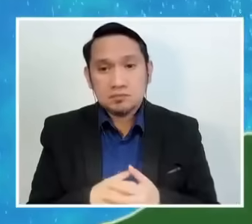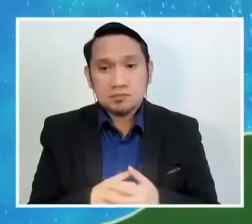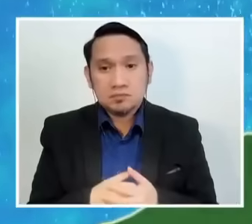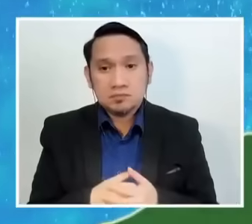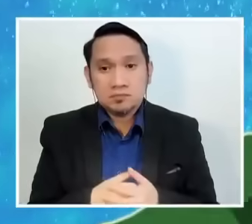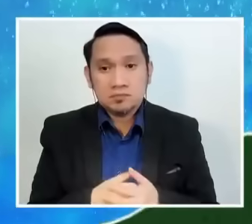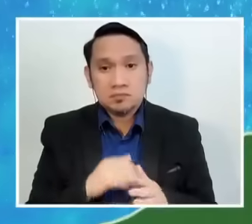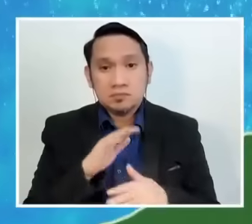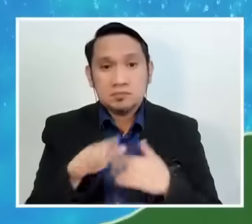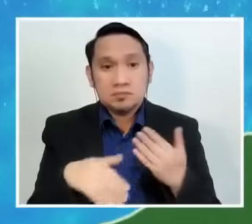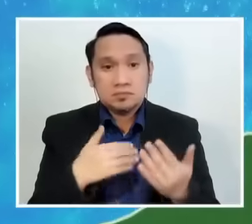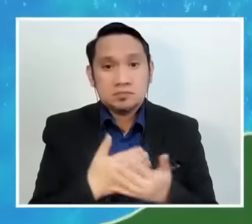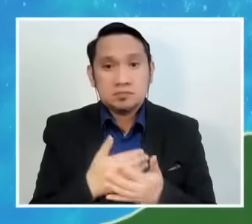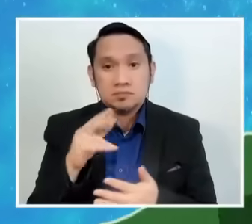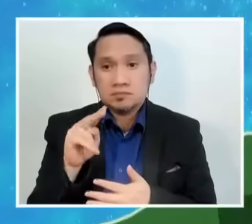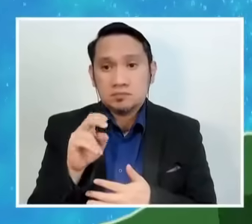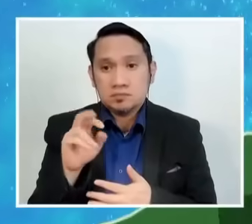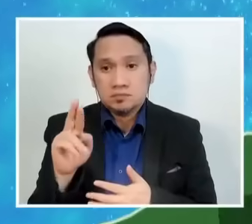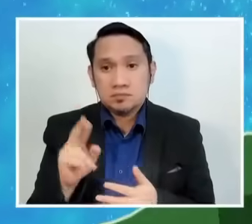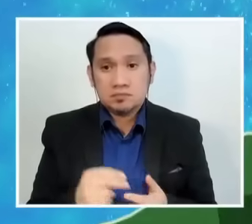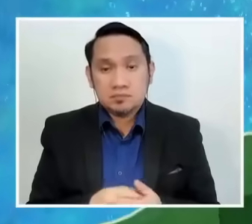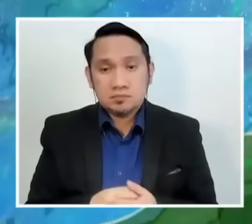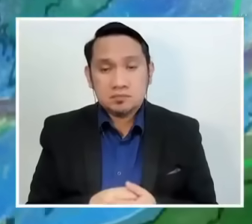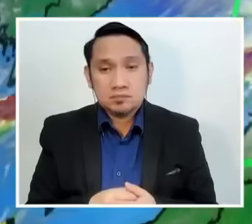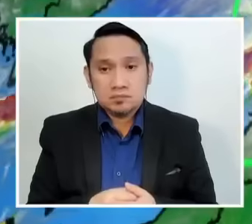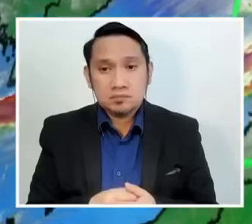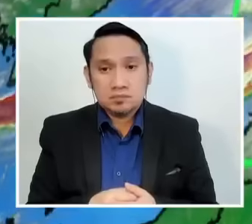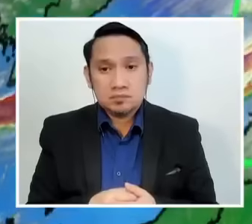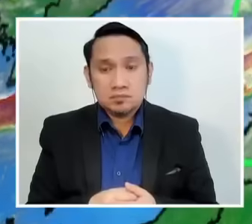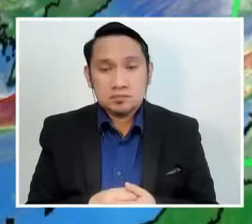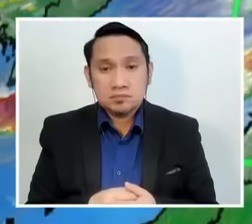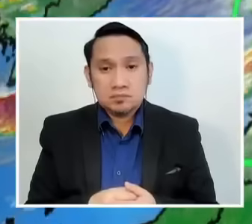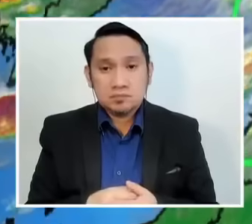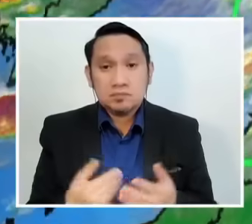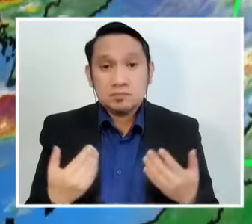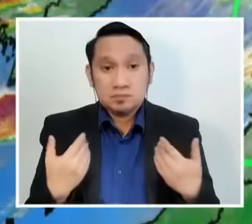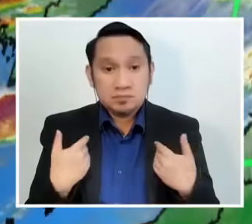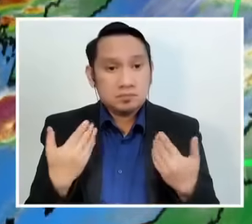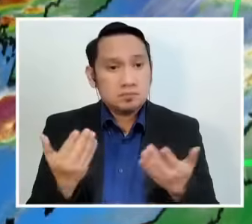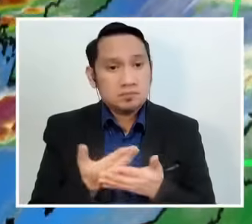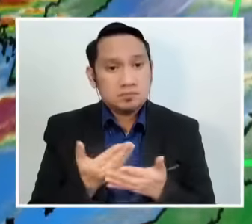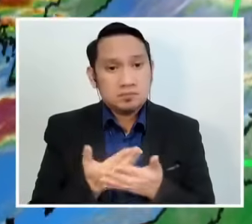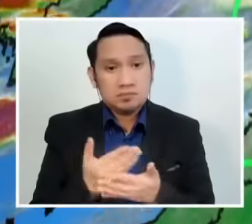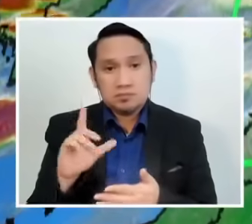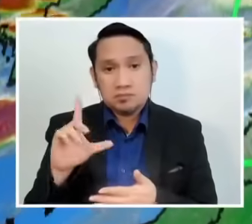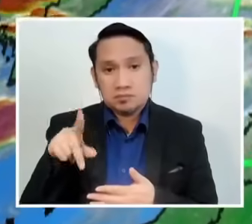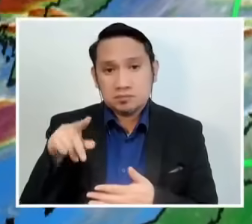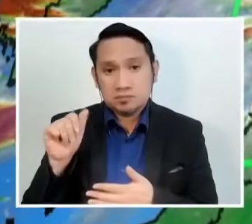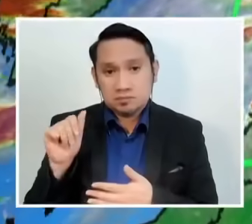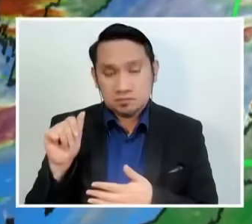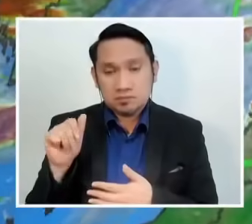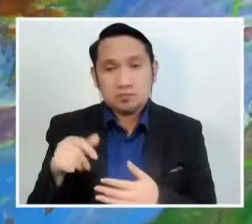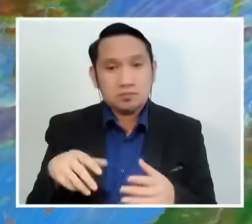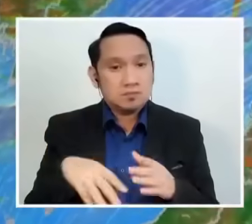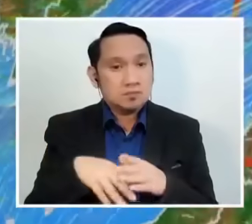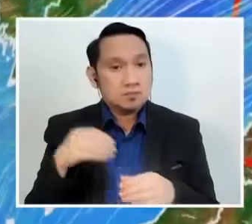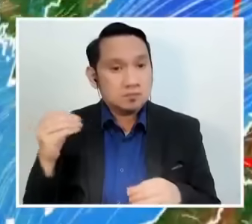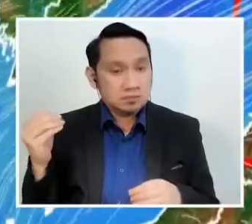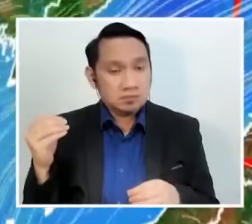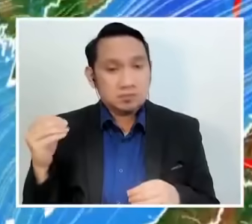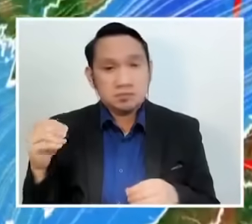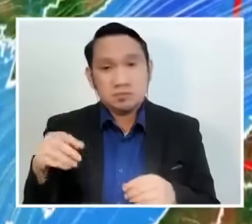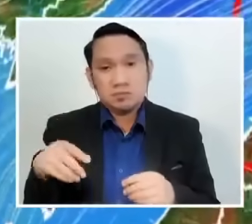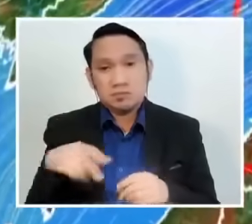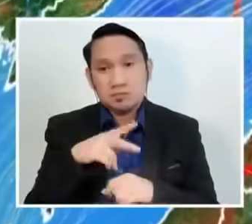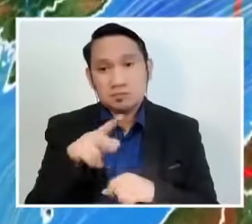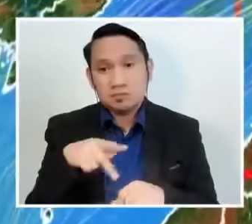halos buong Metro Manila. Samantala, isang bagong low pressure area ang binabantayan sa labas ng Philippine Area of Responsibility